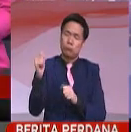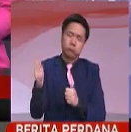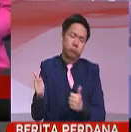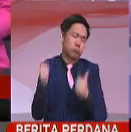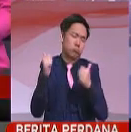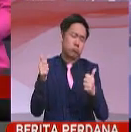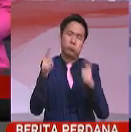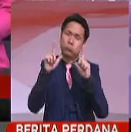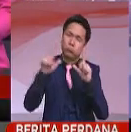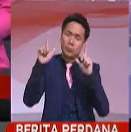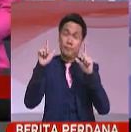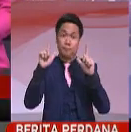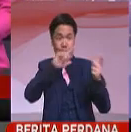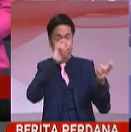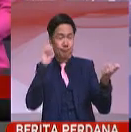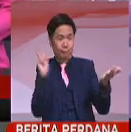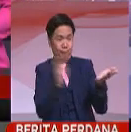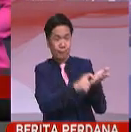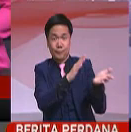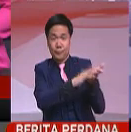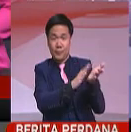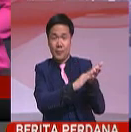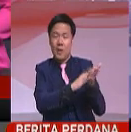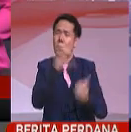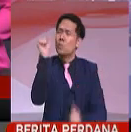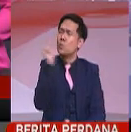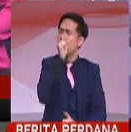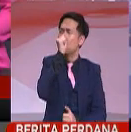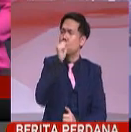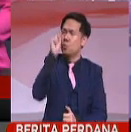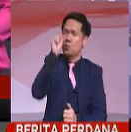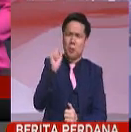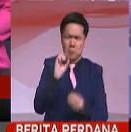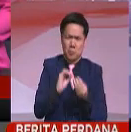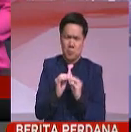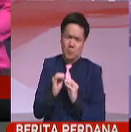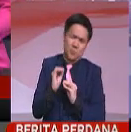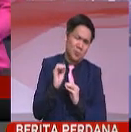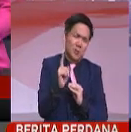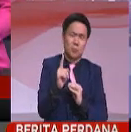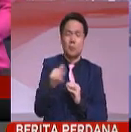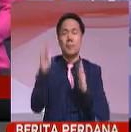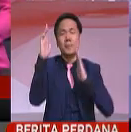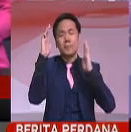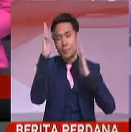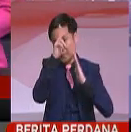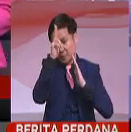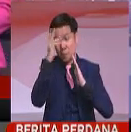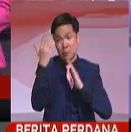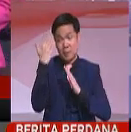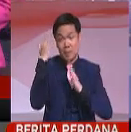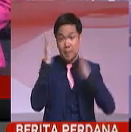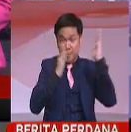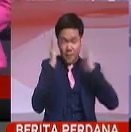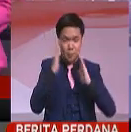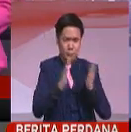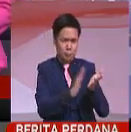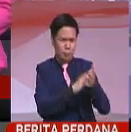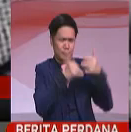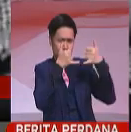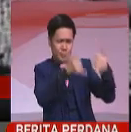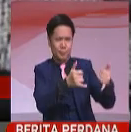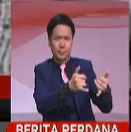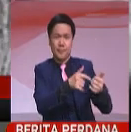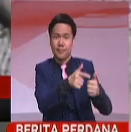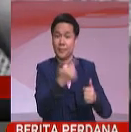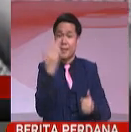apabila beliau dianugerahkan gelaran Biduanita Negara Pertama oleh Kerajaan Malaysia ketika itu. Saloma